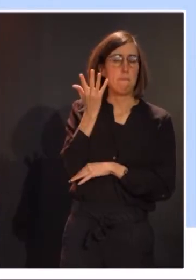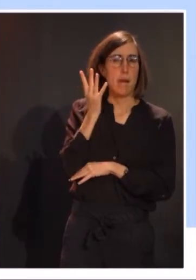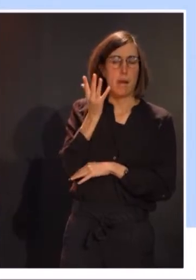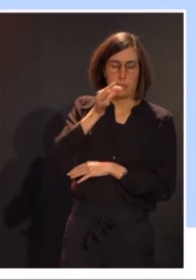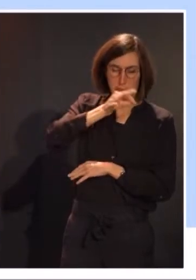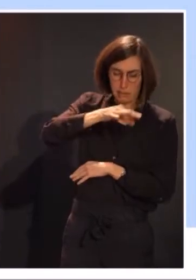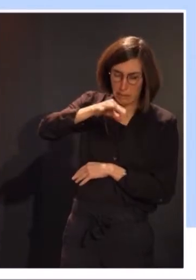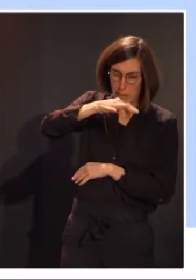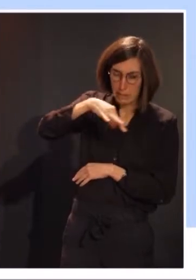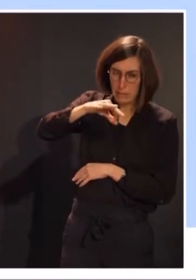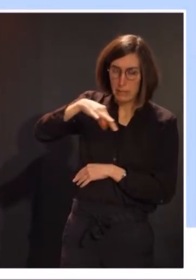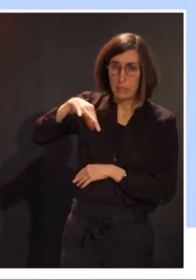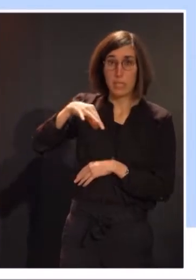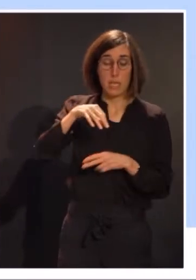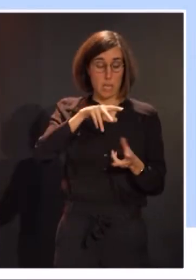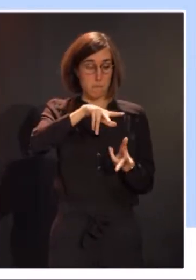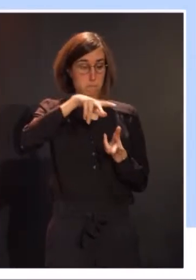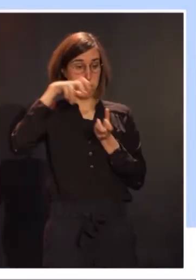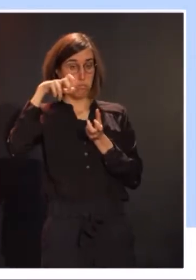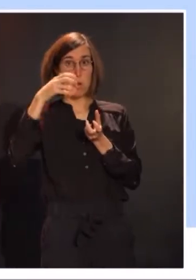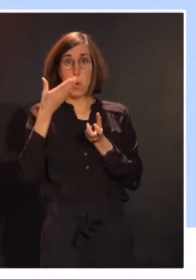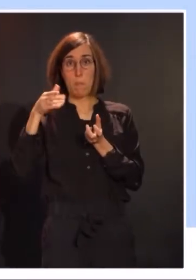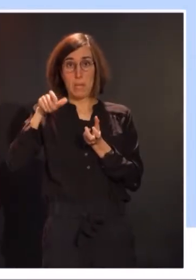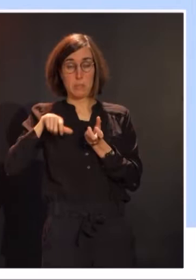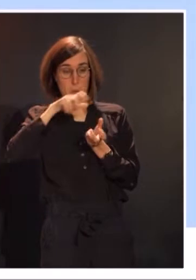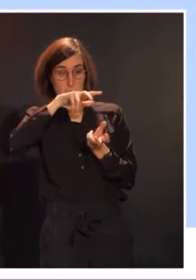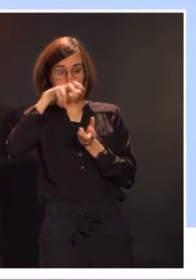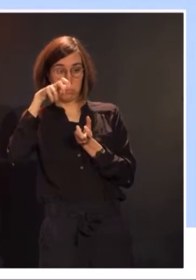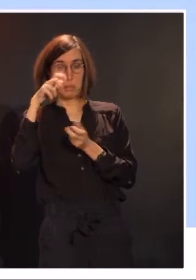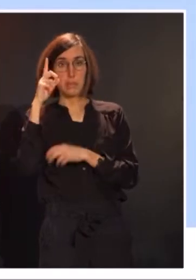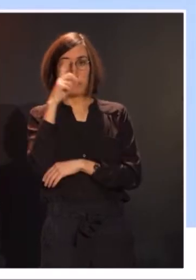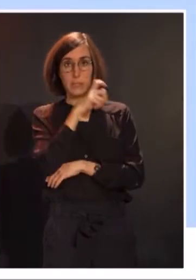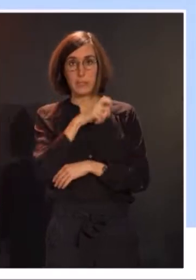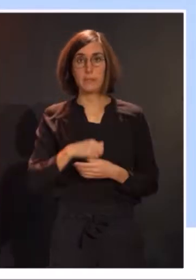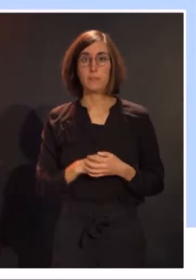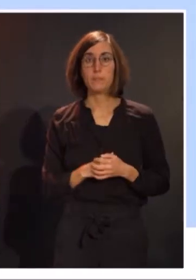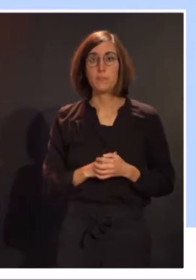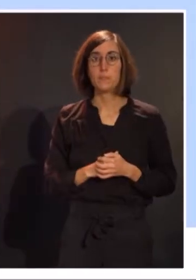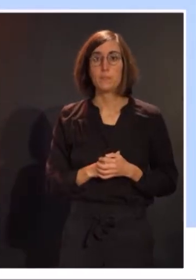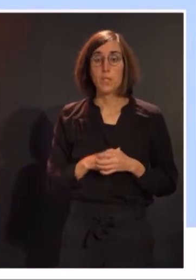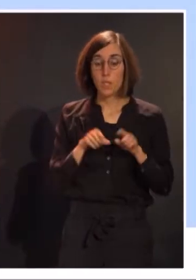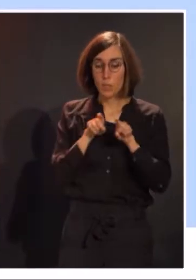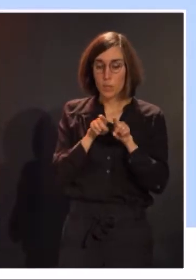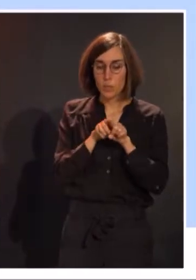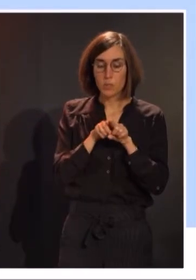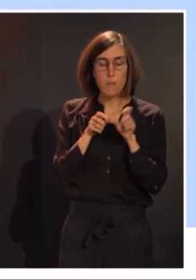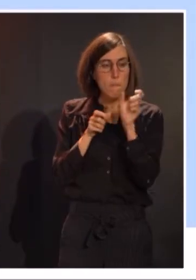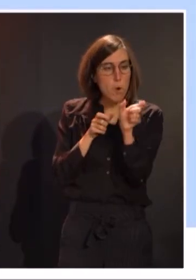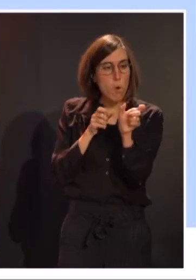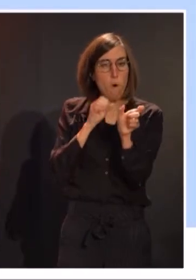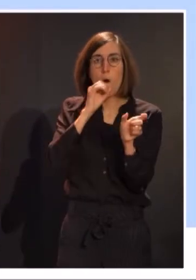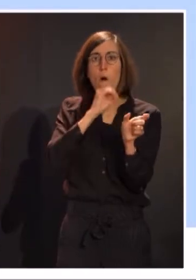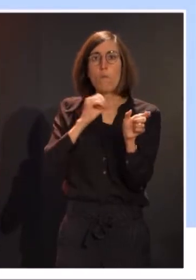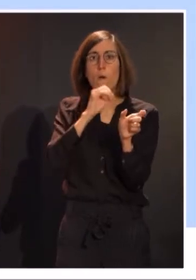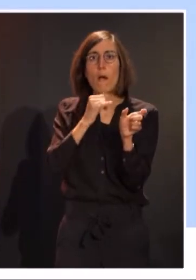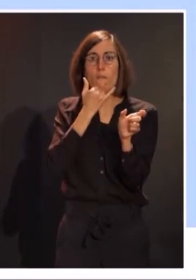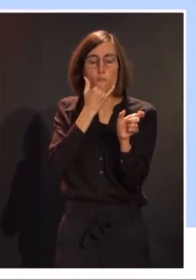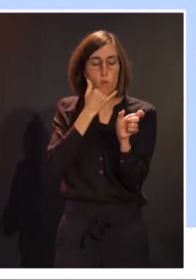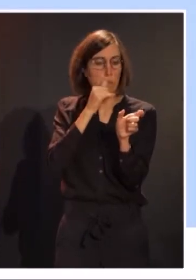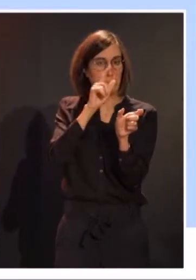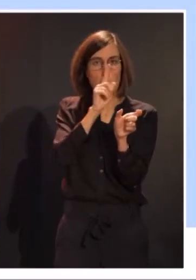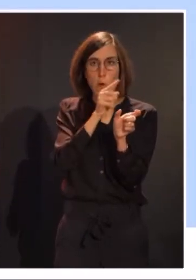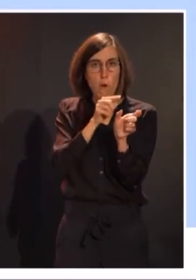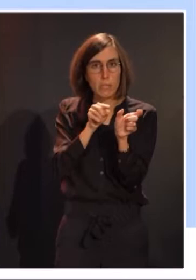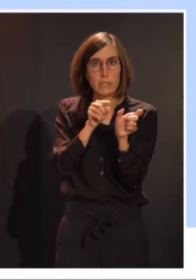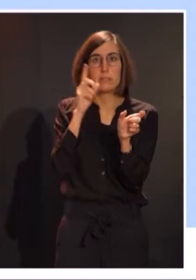de lisibilité assez important. Il y avait également des difficultés pour qu'il puisse corriger ses fautes d'orthographe. Des